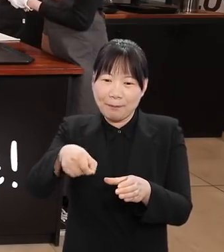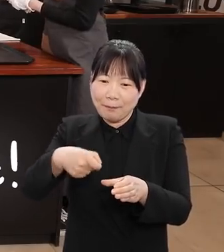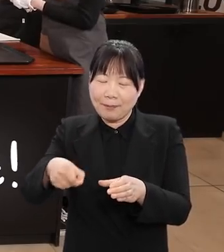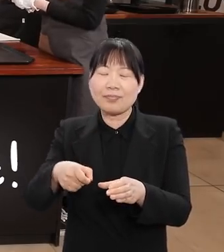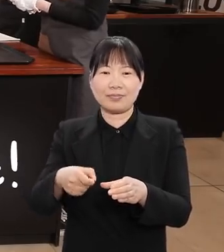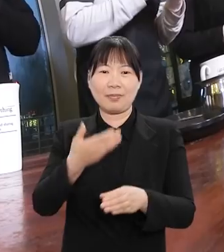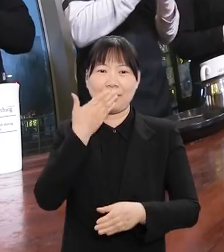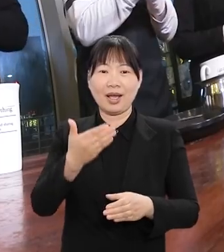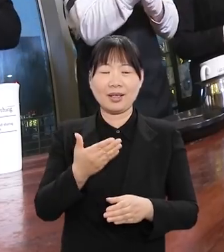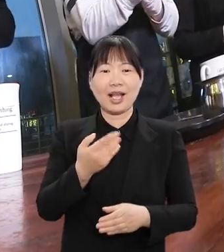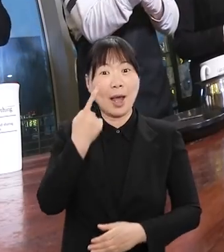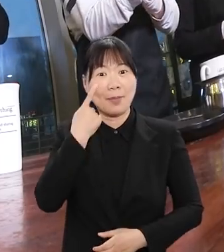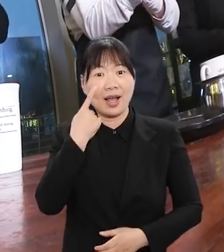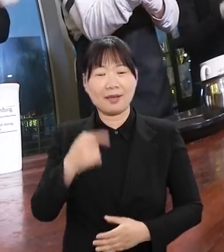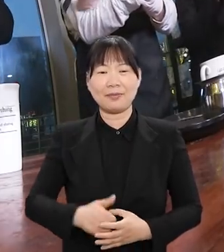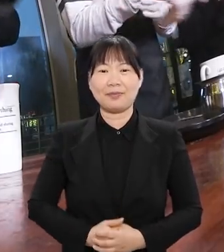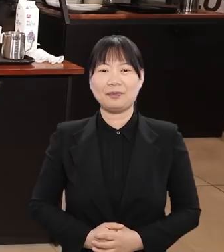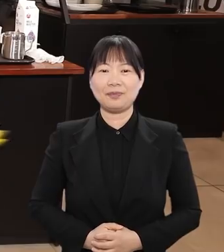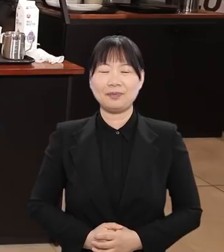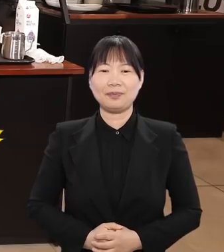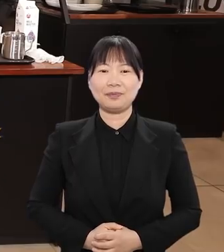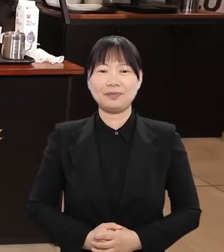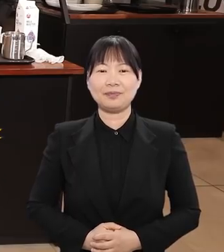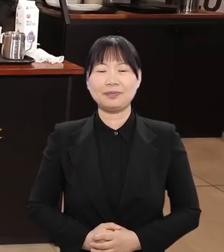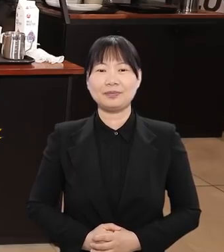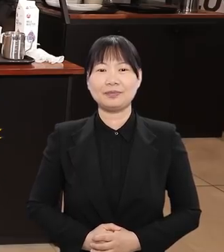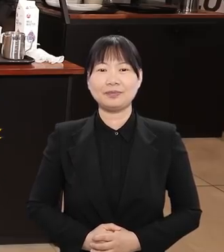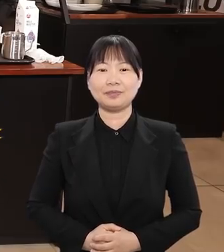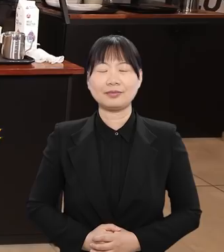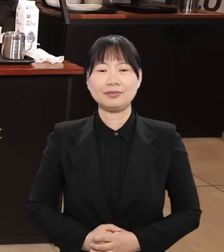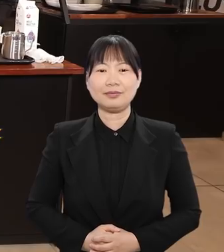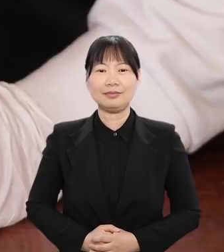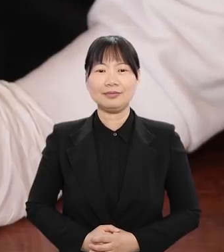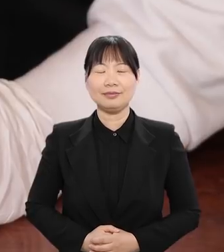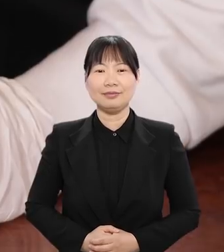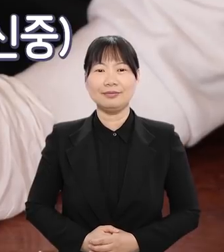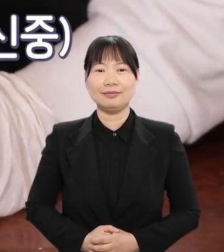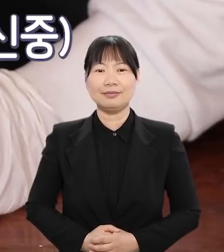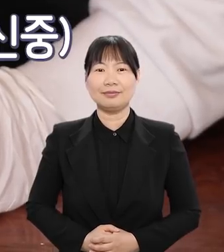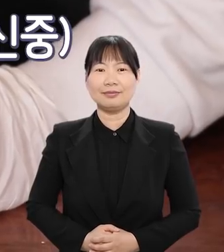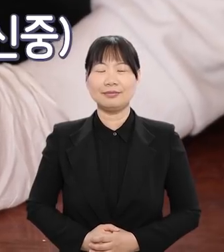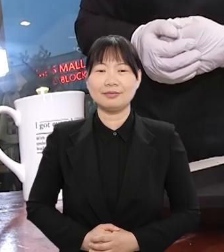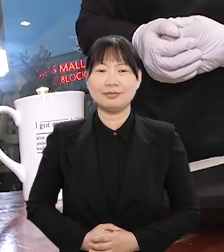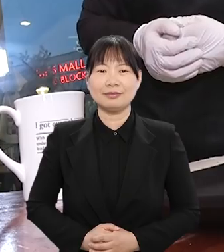좀 선을 그어주시면 됩니다. 그러면 한번 해봅시다, 우리도.